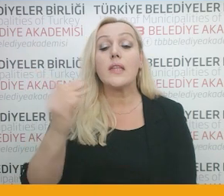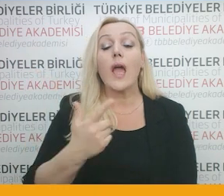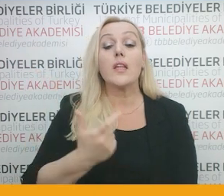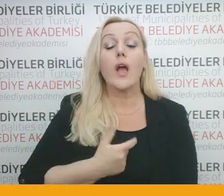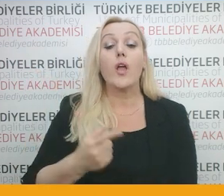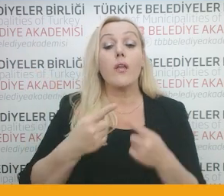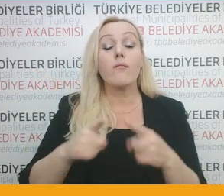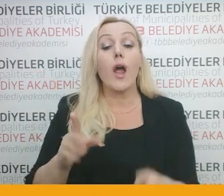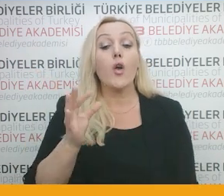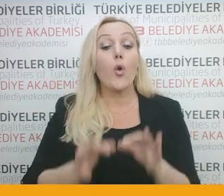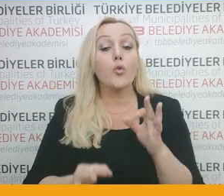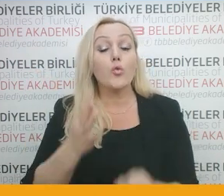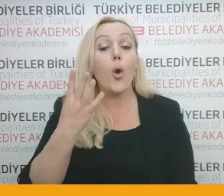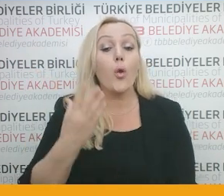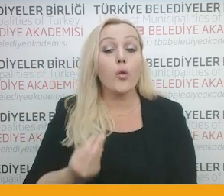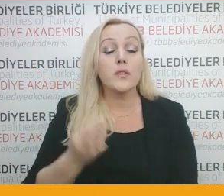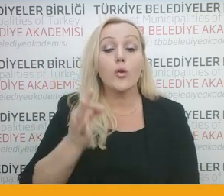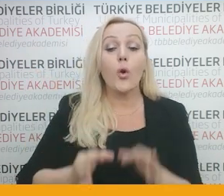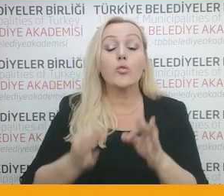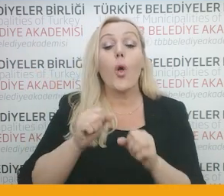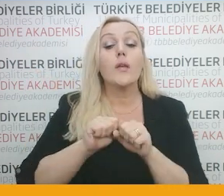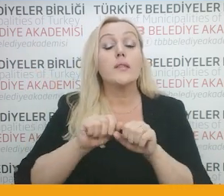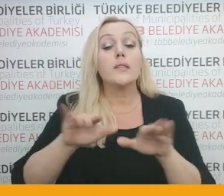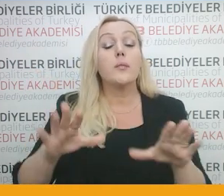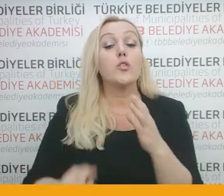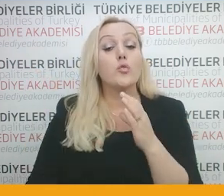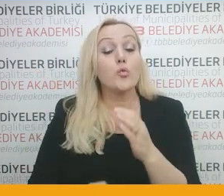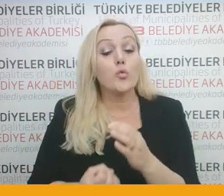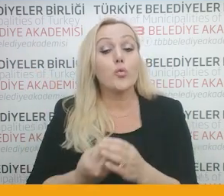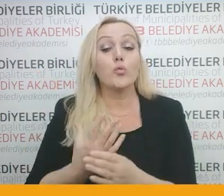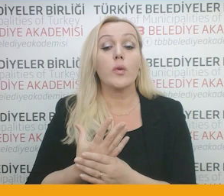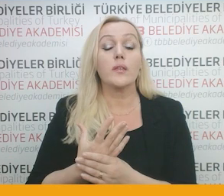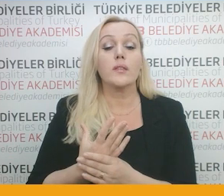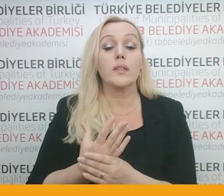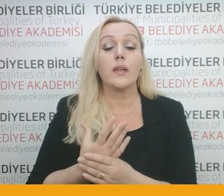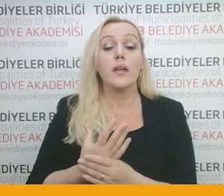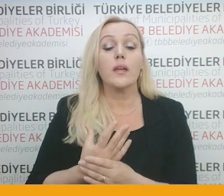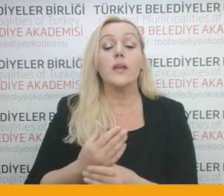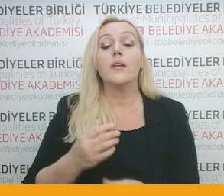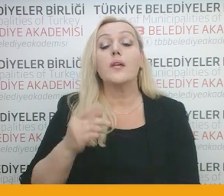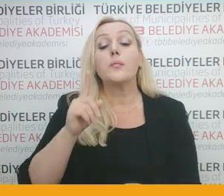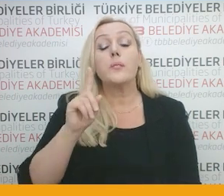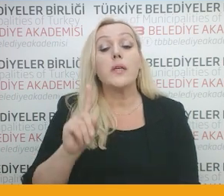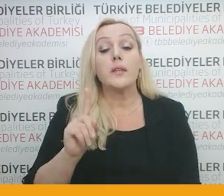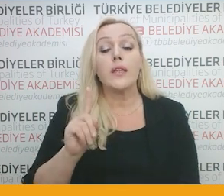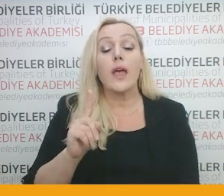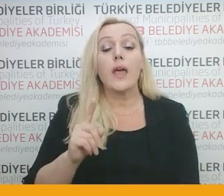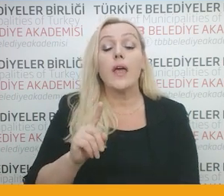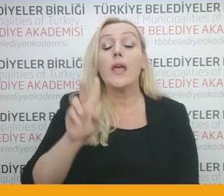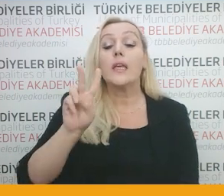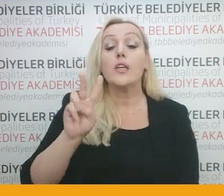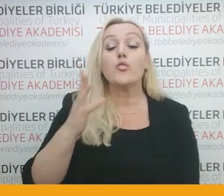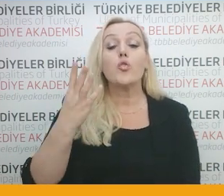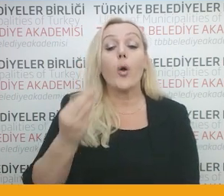neydi? Kontroldü. Kontrol sisteminin kurulması, kontrol kavramının gündemimize yerleşmesi. Bir de ikinci olarak